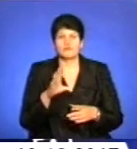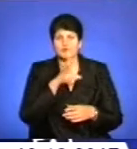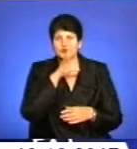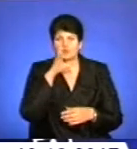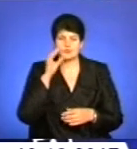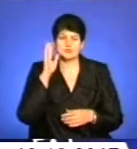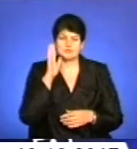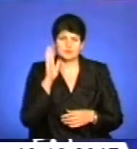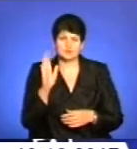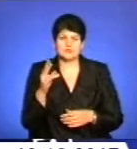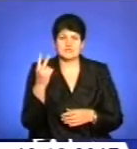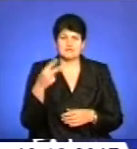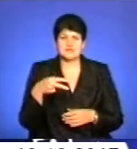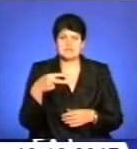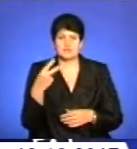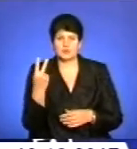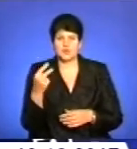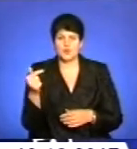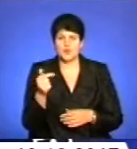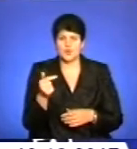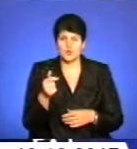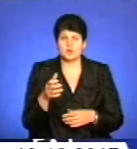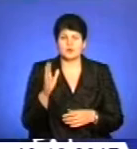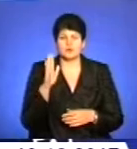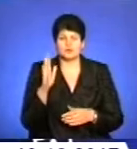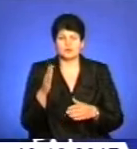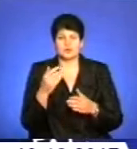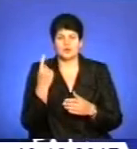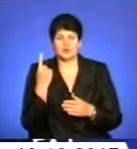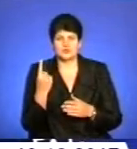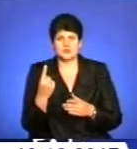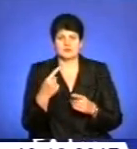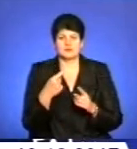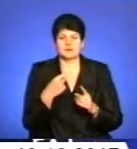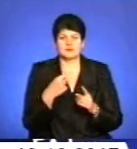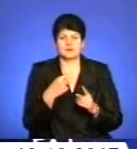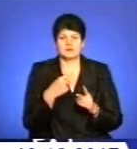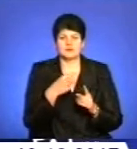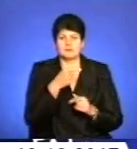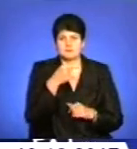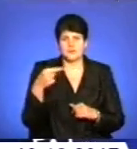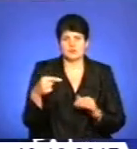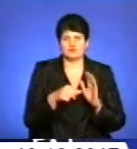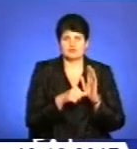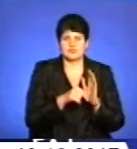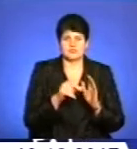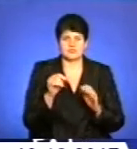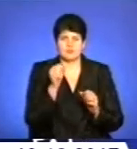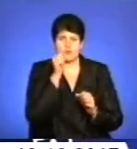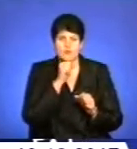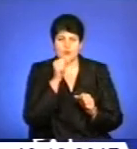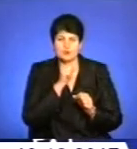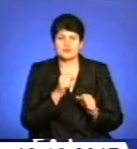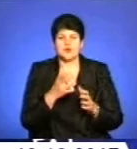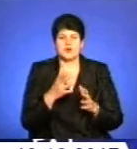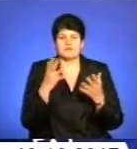вночі 22 грудня очікується в межах 1-6 градусів морозу. В день від 3 градусів морозу